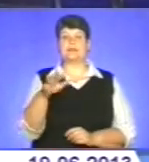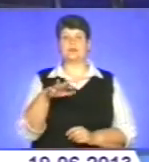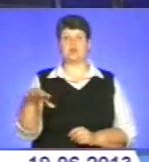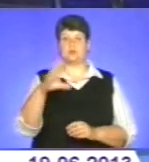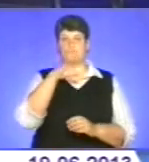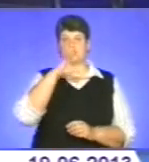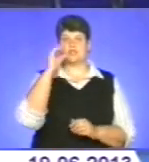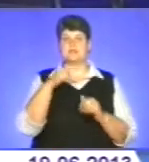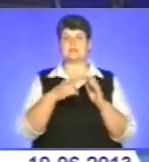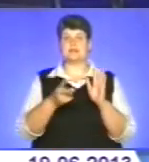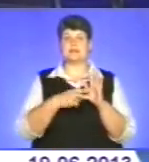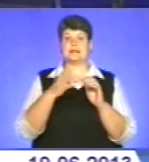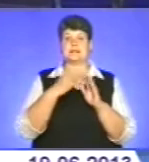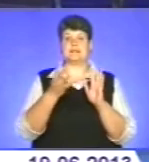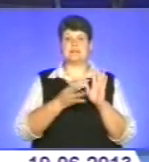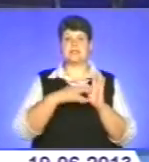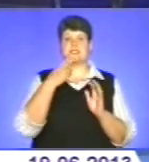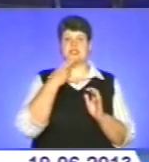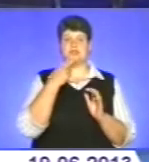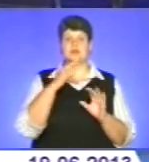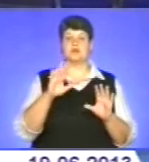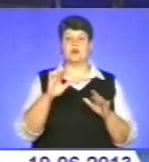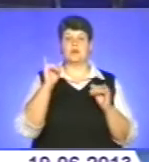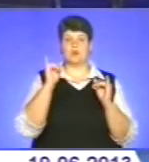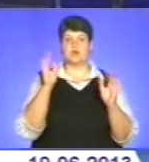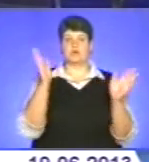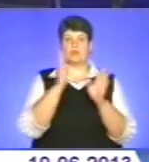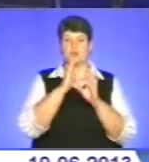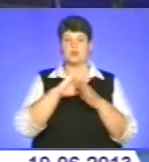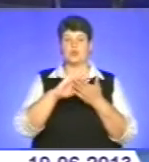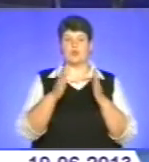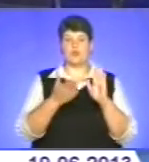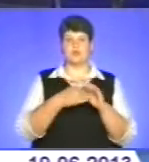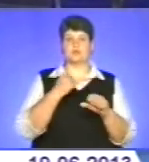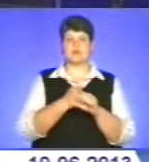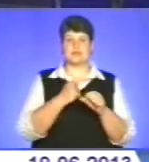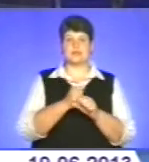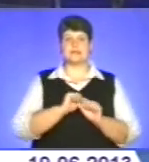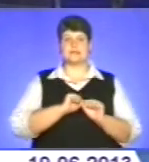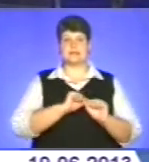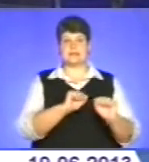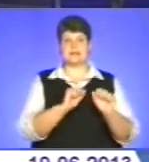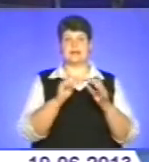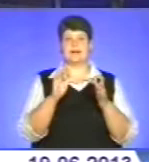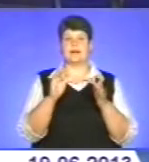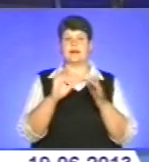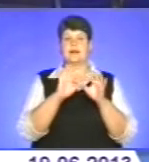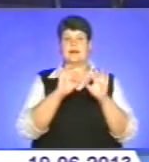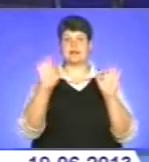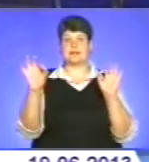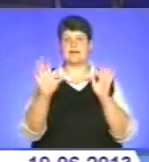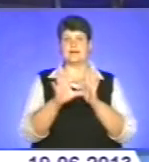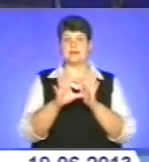з 18 на 19 червня внаслідок несприятливих погодних умов через спрацювання системи захисту ліній електропередач